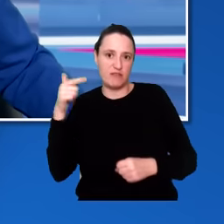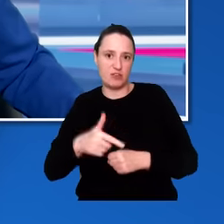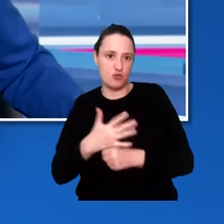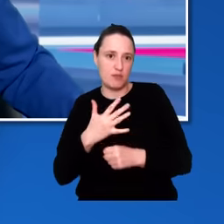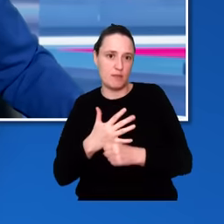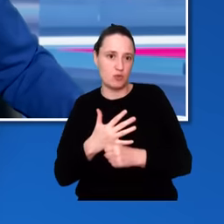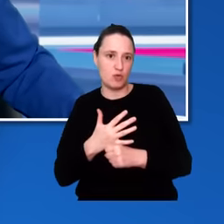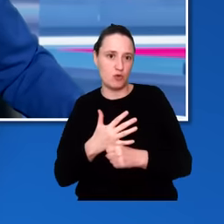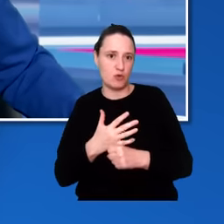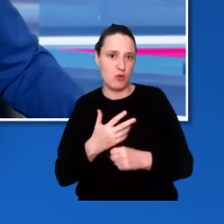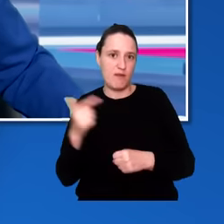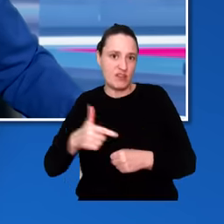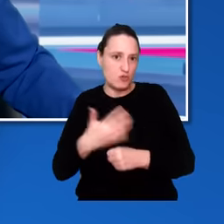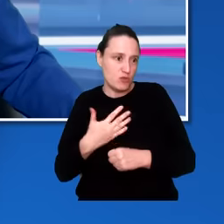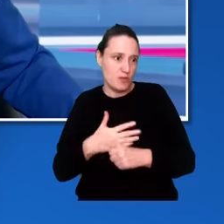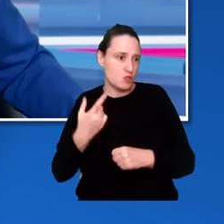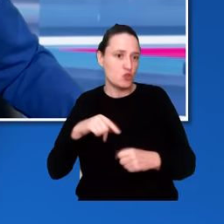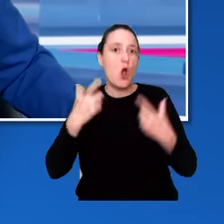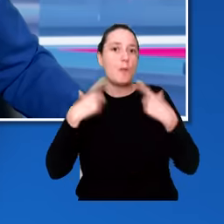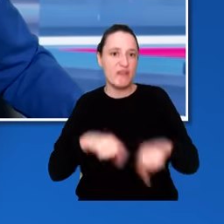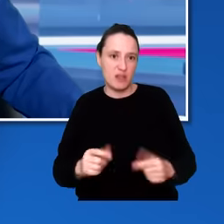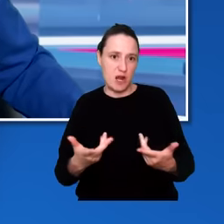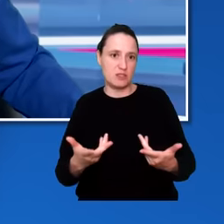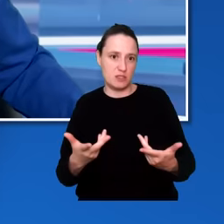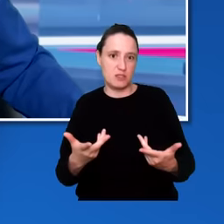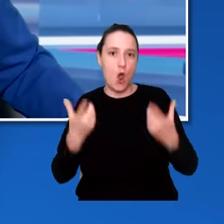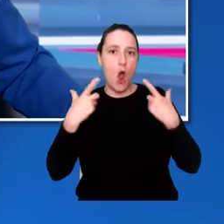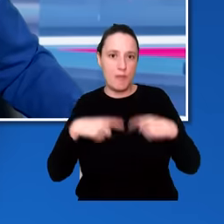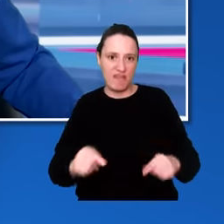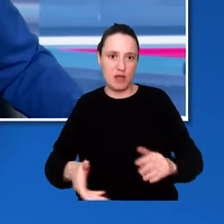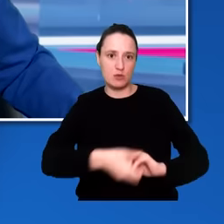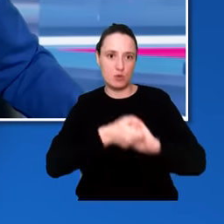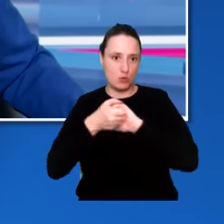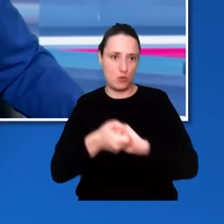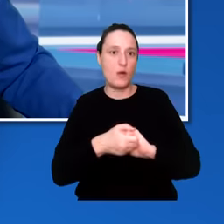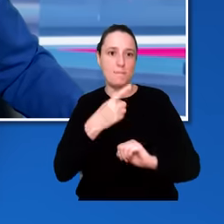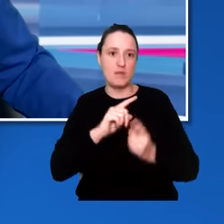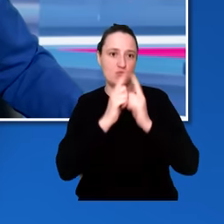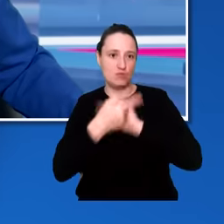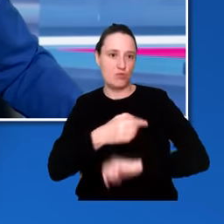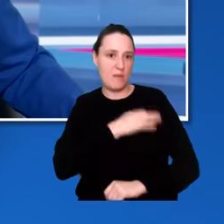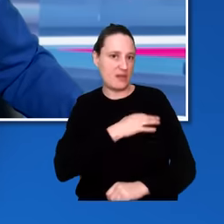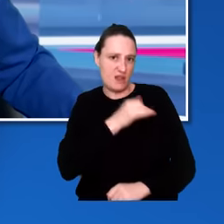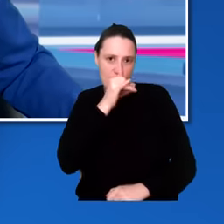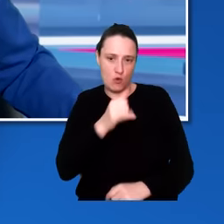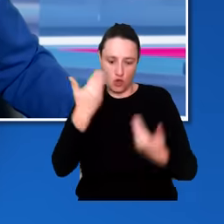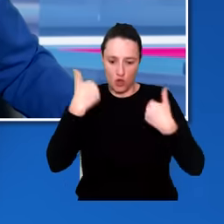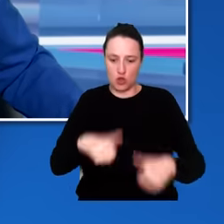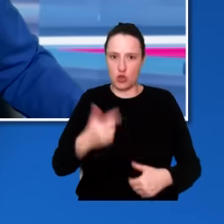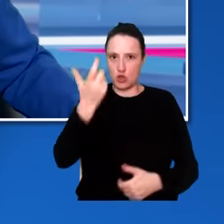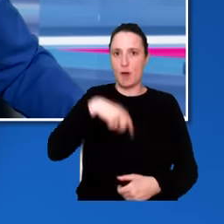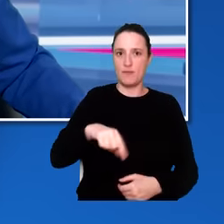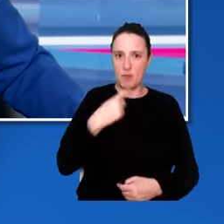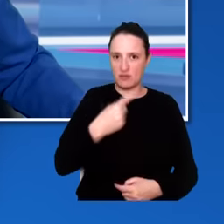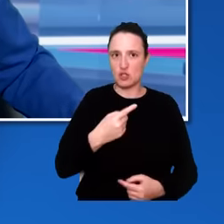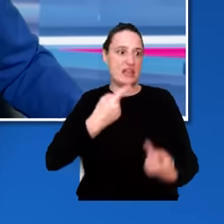jest ruchem obywatelskim początkowo, przekształciliśmy się w partię i nie może pan mówić do mnie, że nasi ludzie, bo ja nie mam